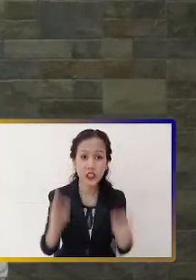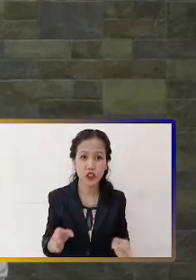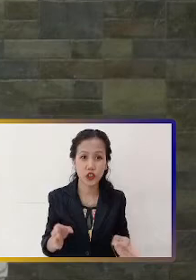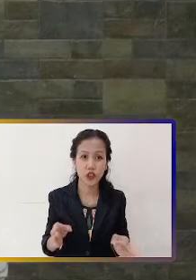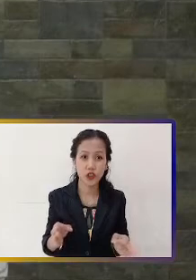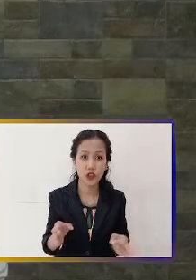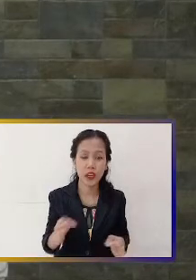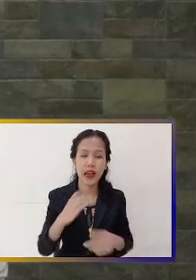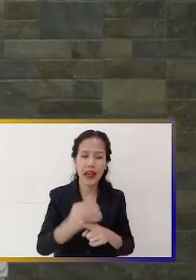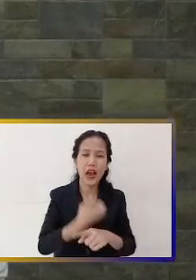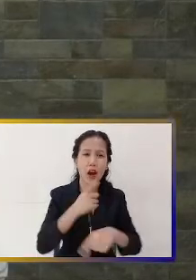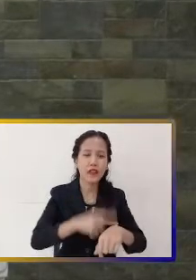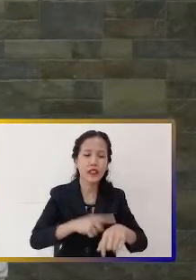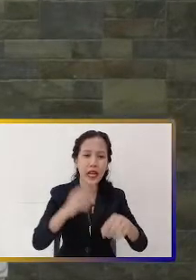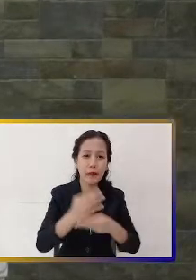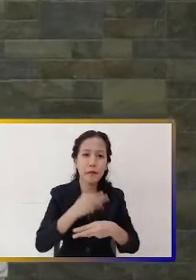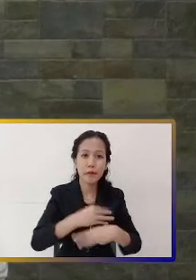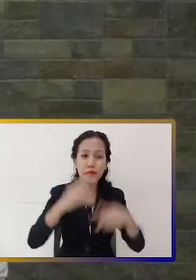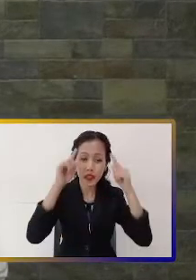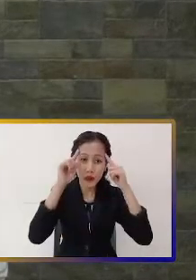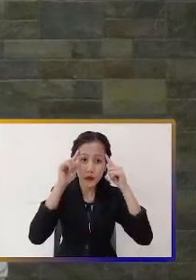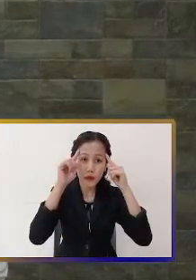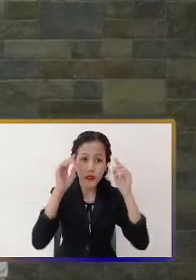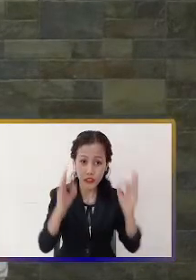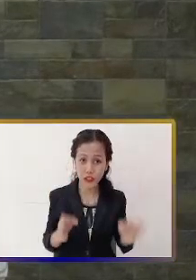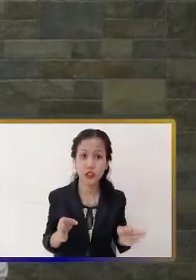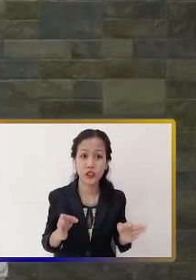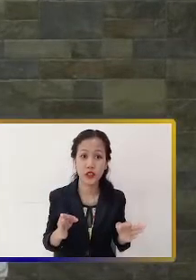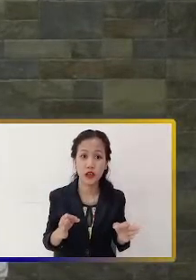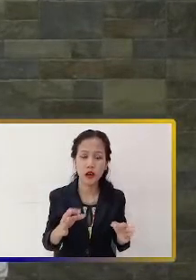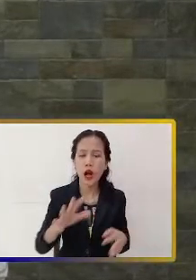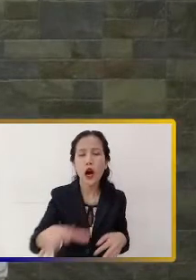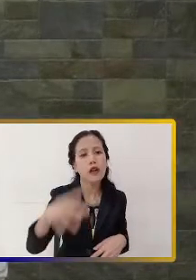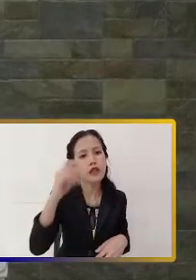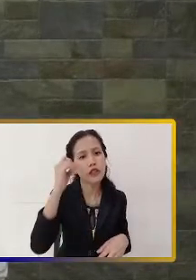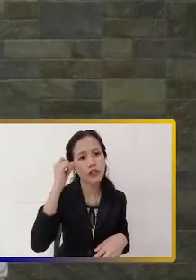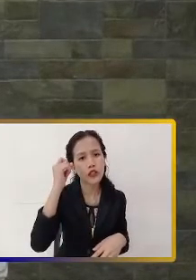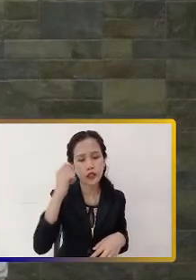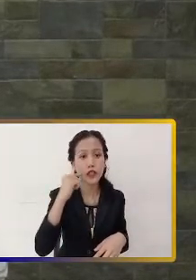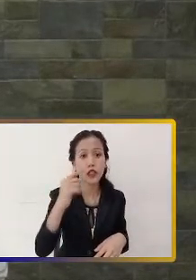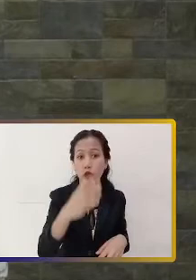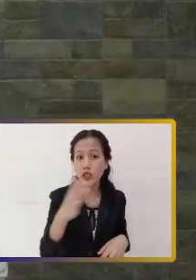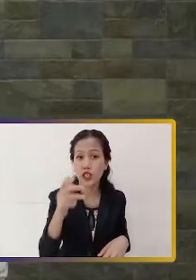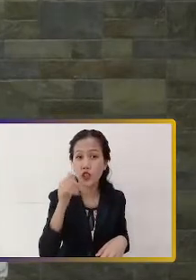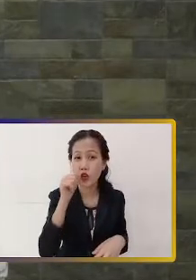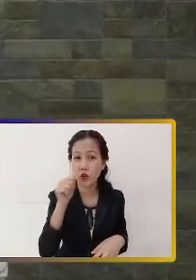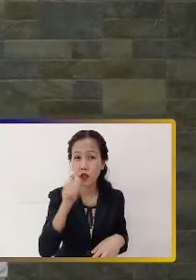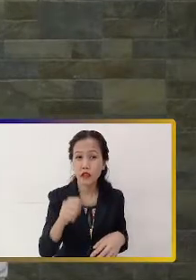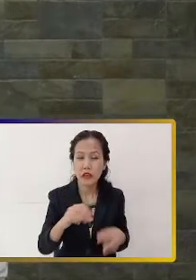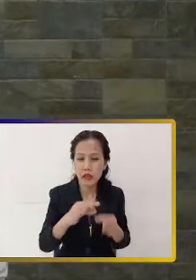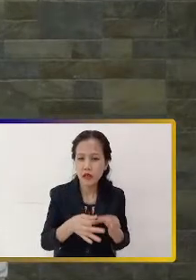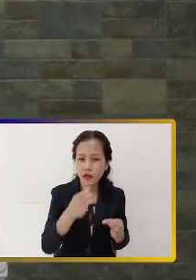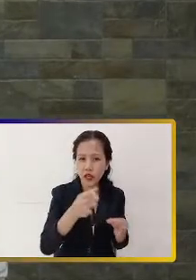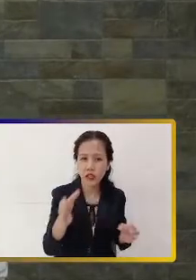make a decision, sabi ko nga po sa inyo, pag nagkamali ka sa iyong decision, dadalhin ka niyan sa maling destinasyon.